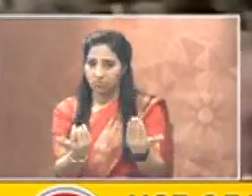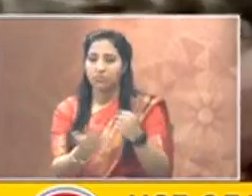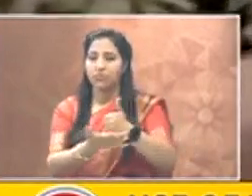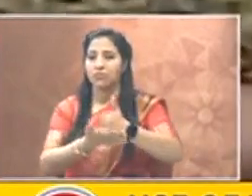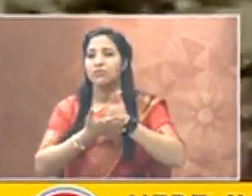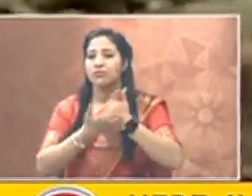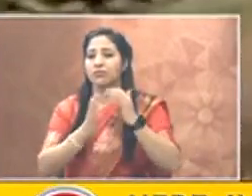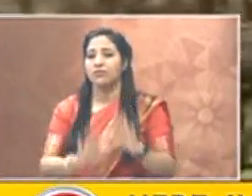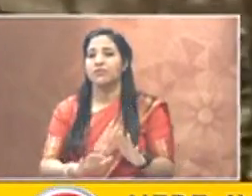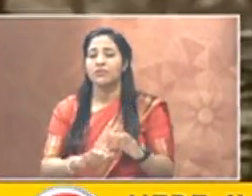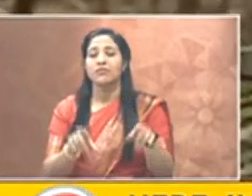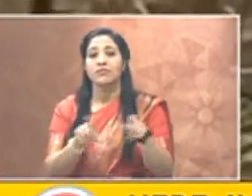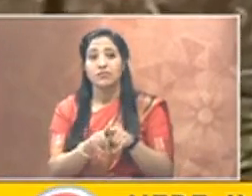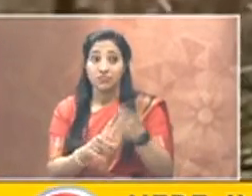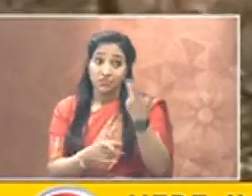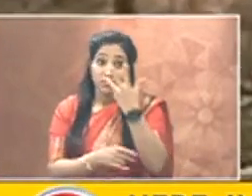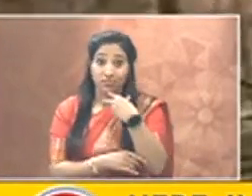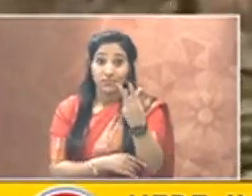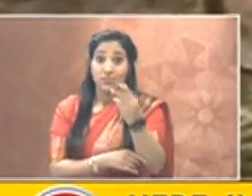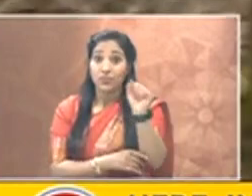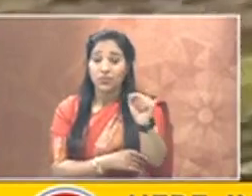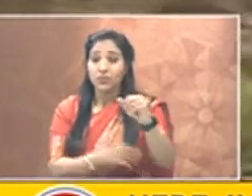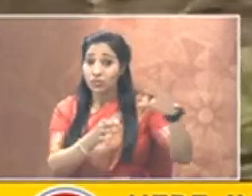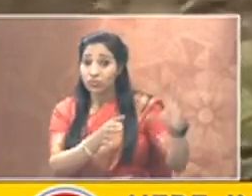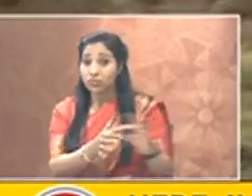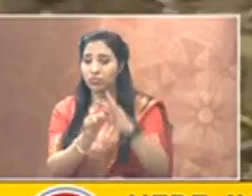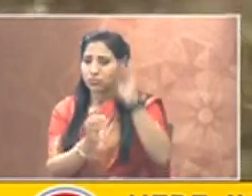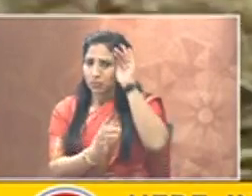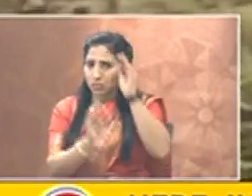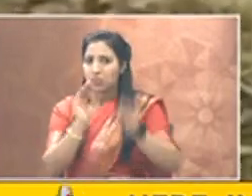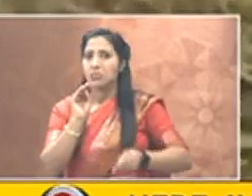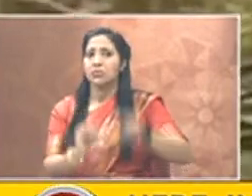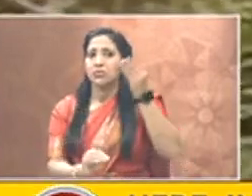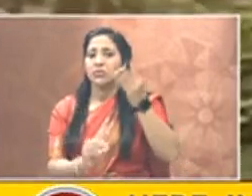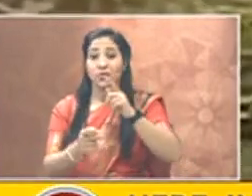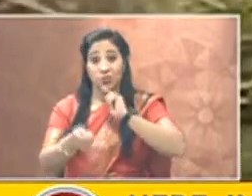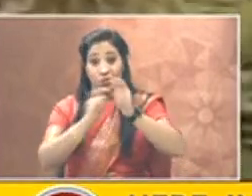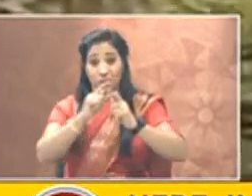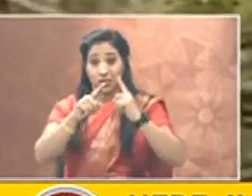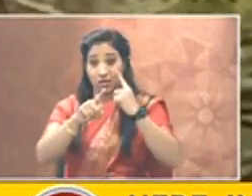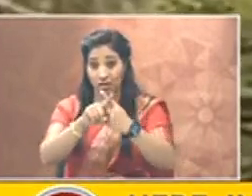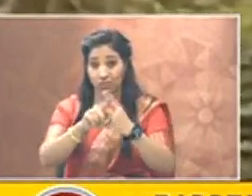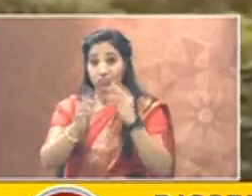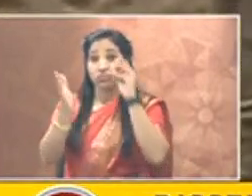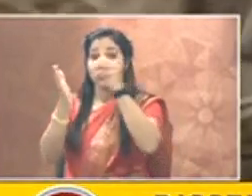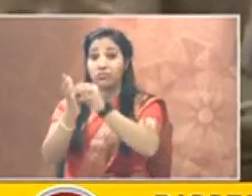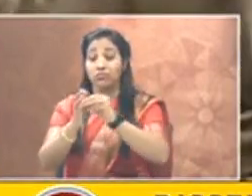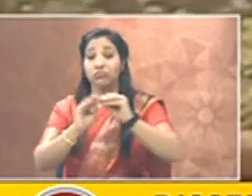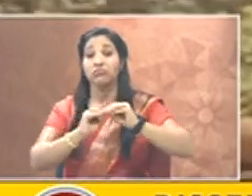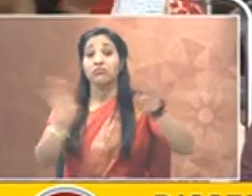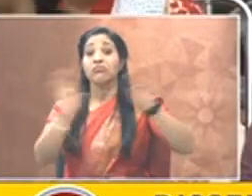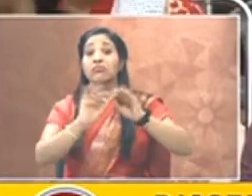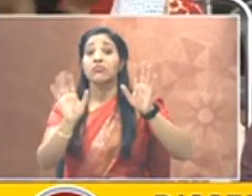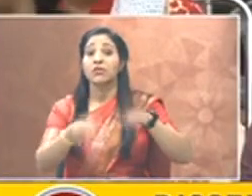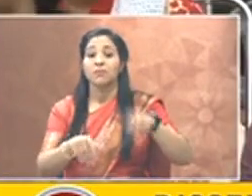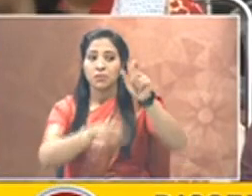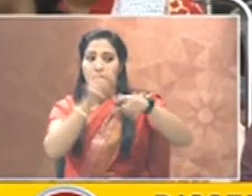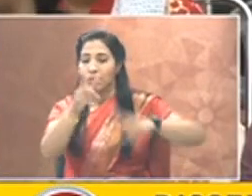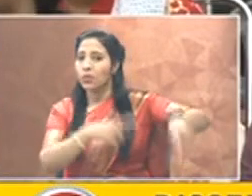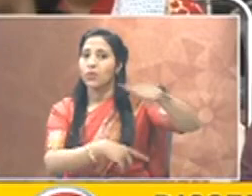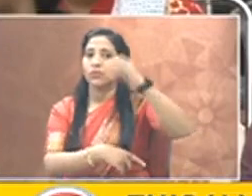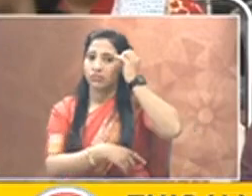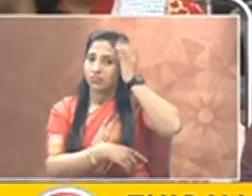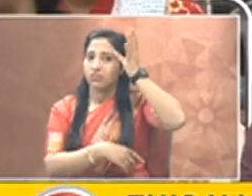मिलेगी। यहाँ हाथियों से जुड़ी जानकारी सोशल मीडिया के जरिए भी लोगों तक पहुंचाई जा रही